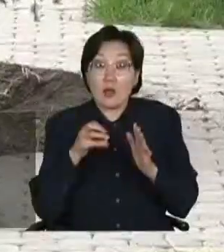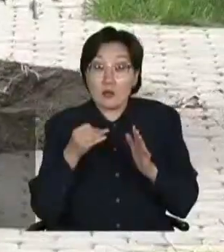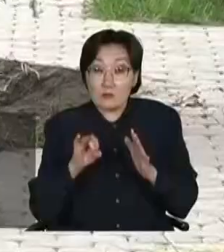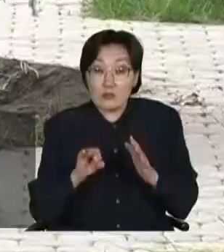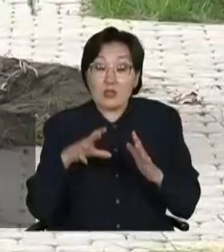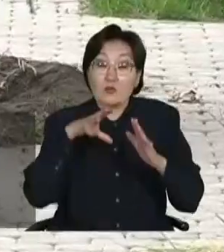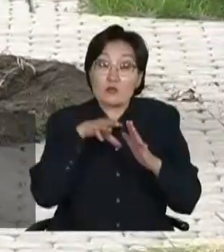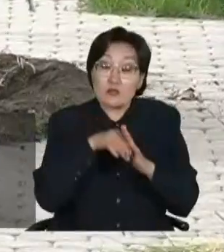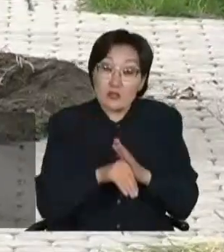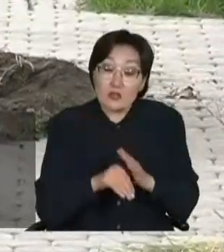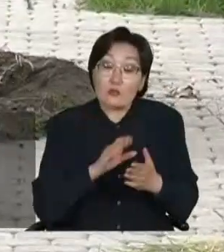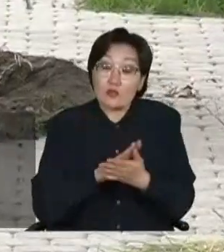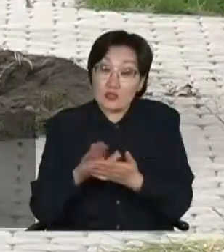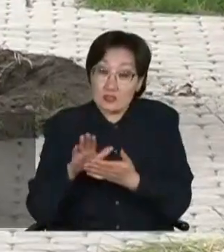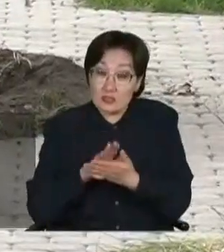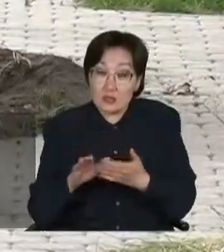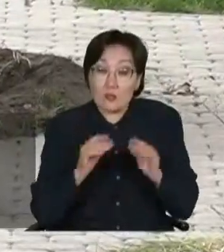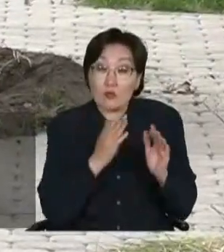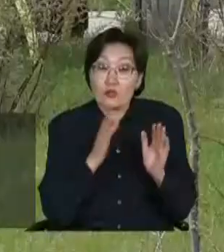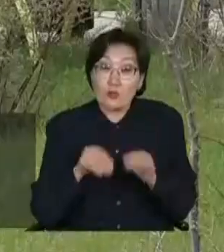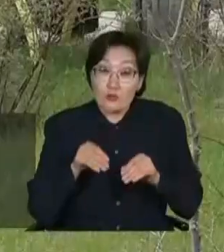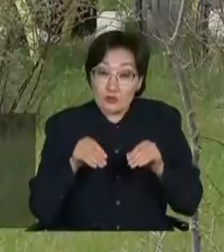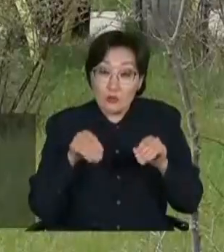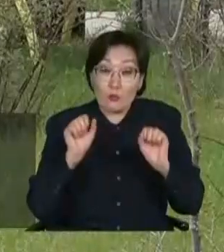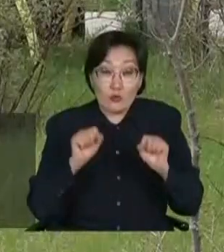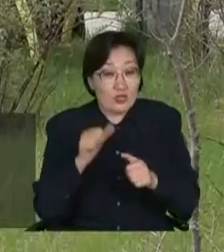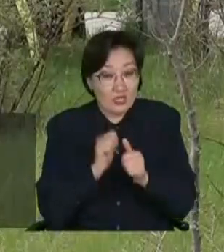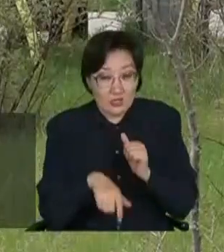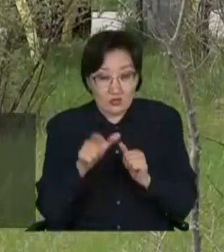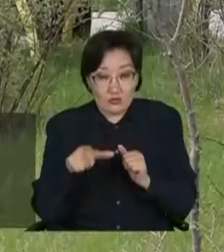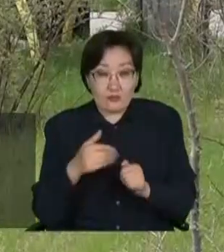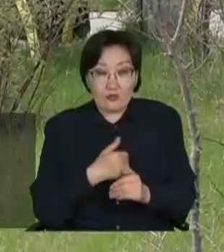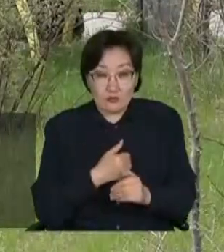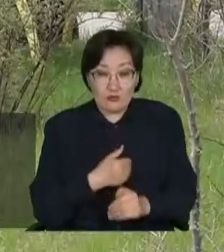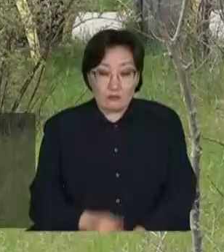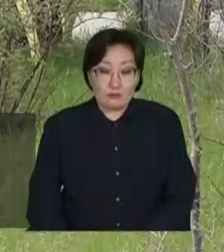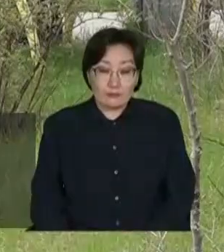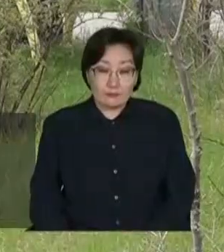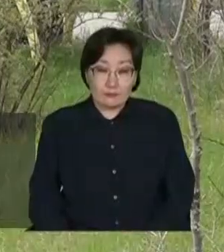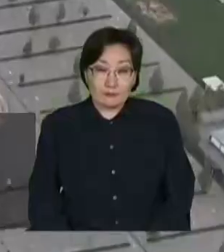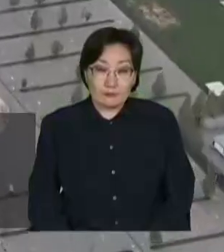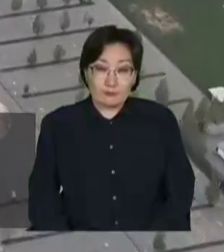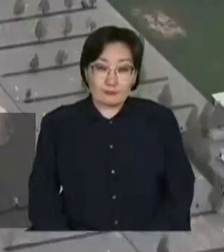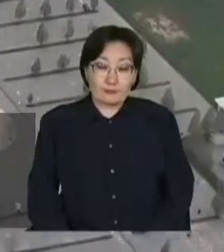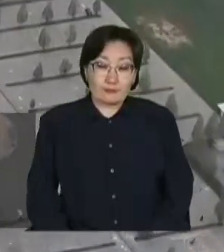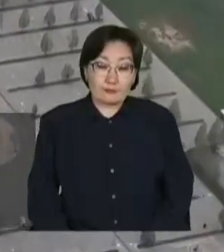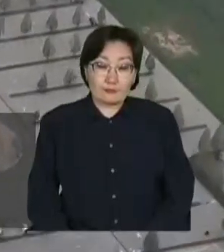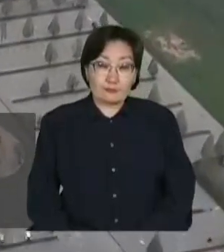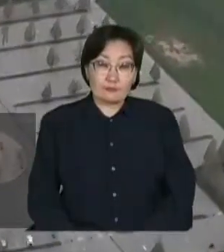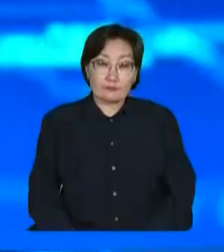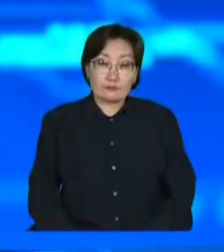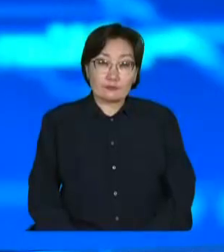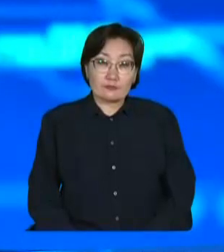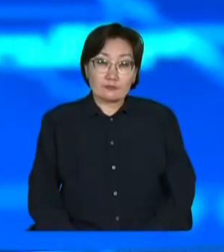а внести свою лепту в чистоту и озеленение города может каждый желающий. Аида Имнали, Ернат Булатбек, телеканал «Алматы».